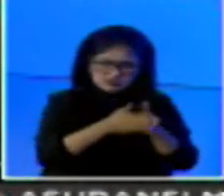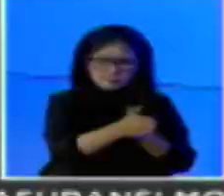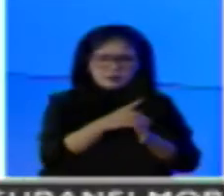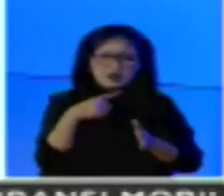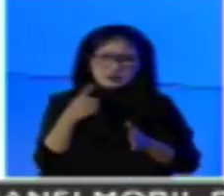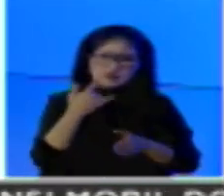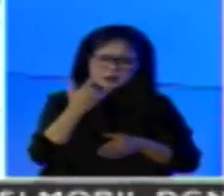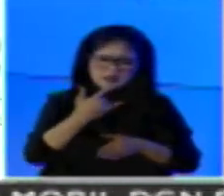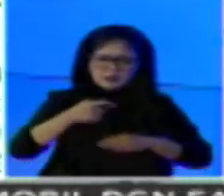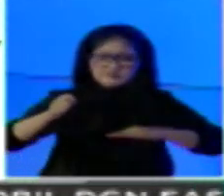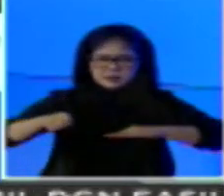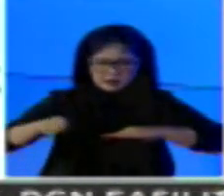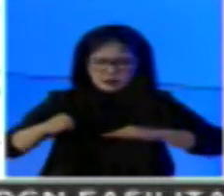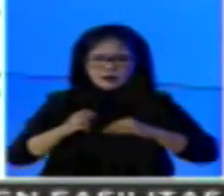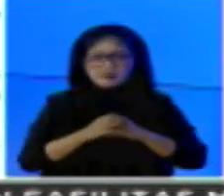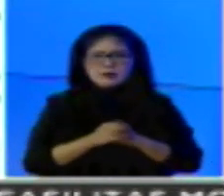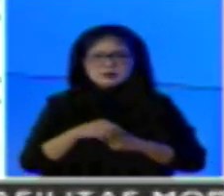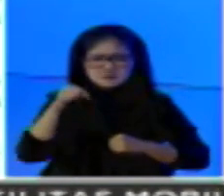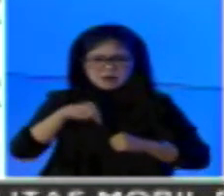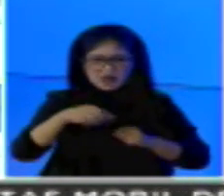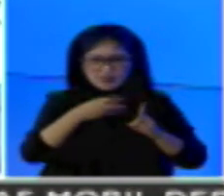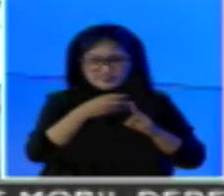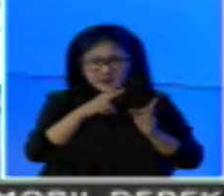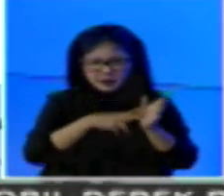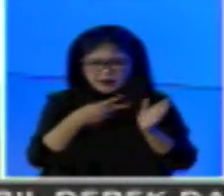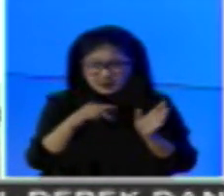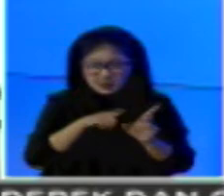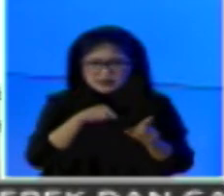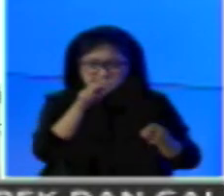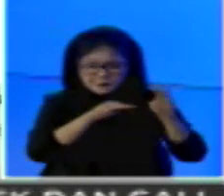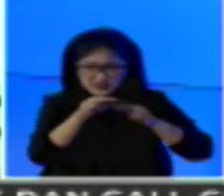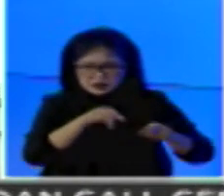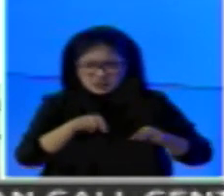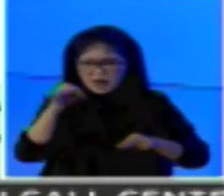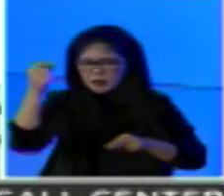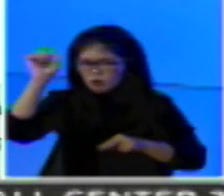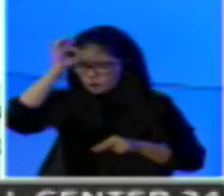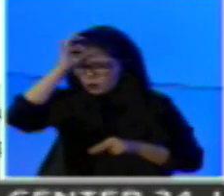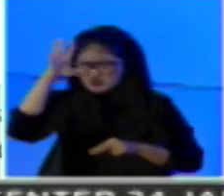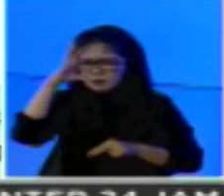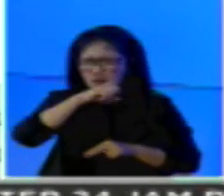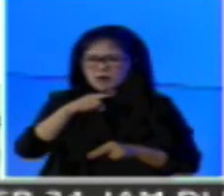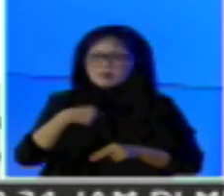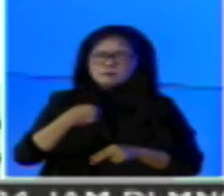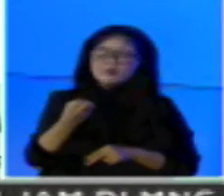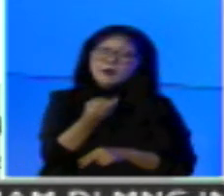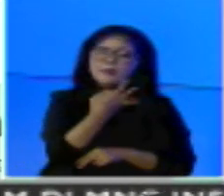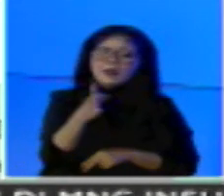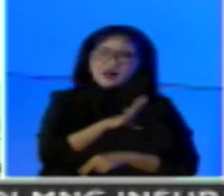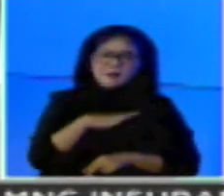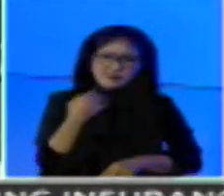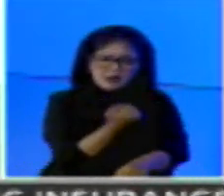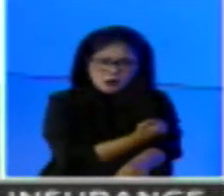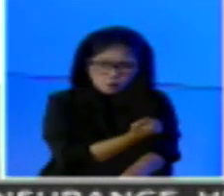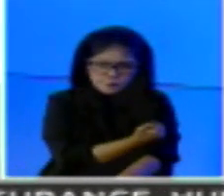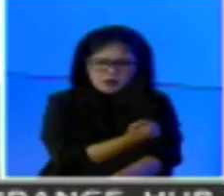kalau perlu. Saat ini Bedi masih diperiksa Propam Polda Metro Jaya untuk mengetahui berapa lama ia mengkonsumsi narkoba.